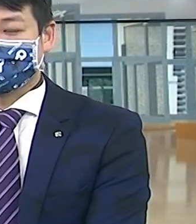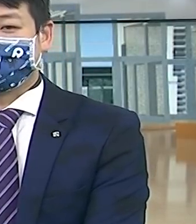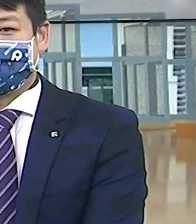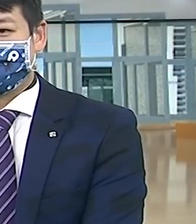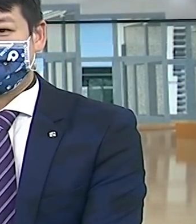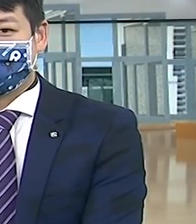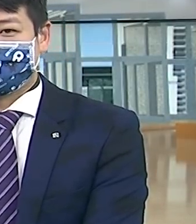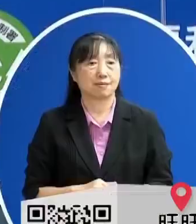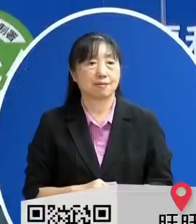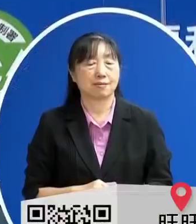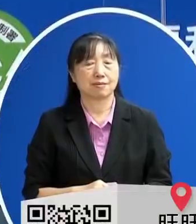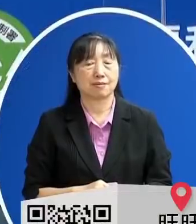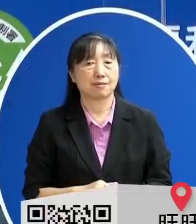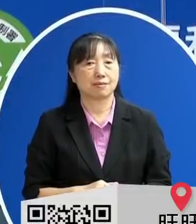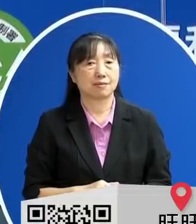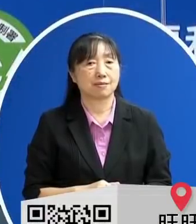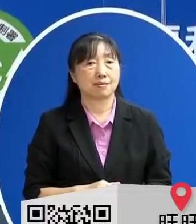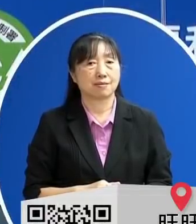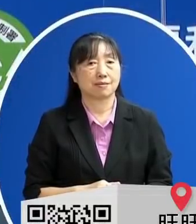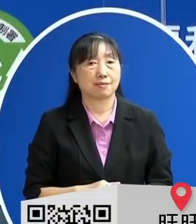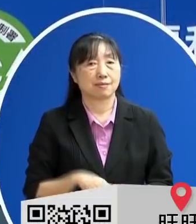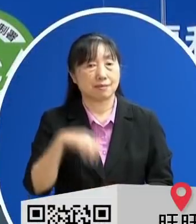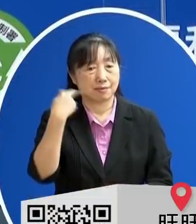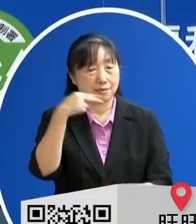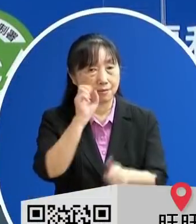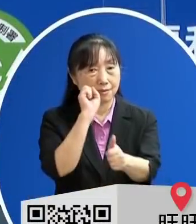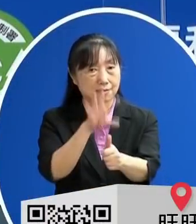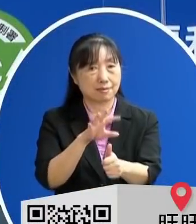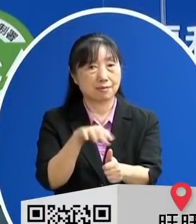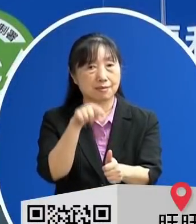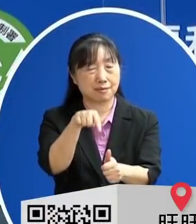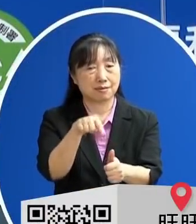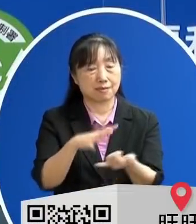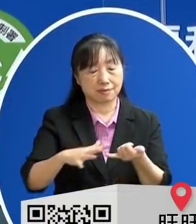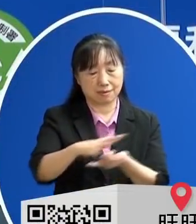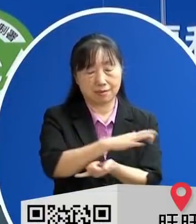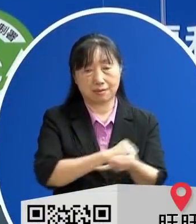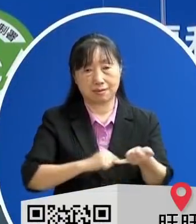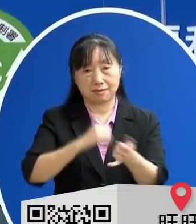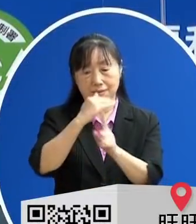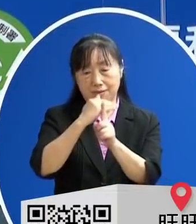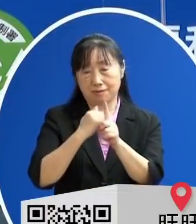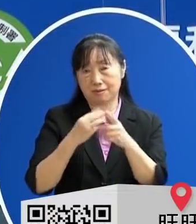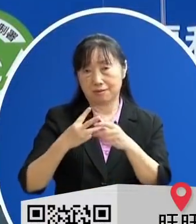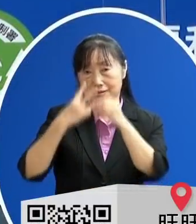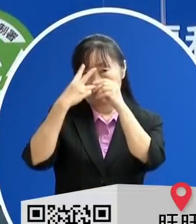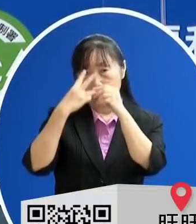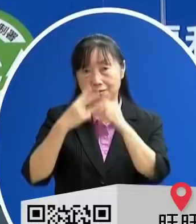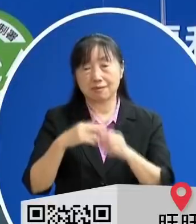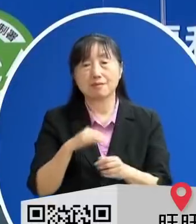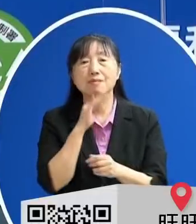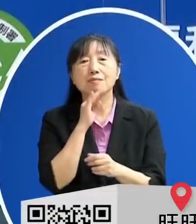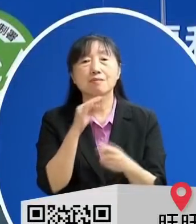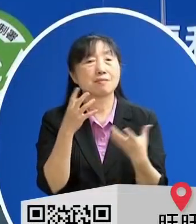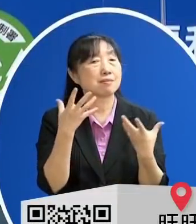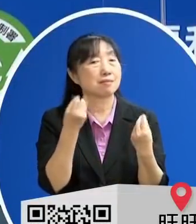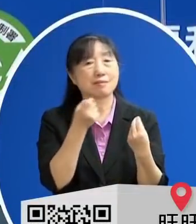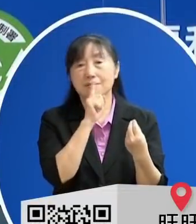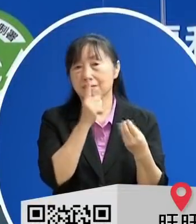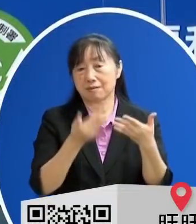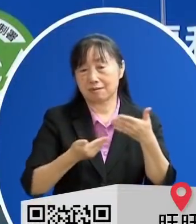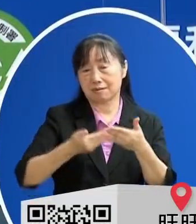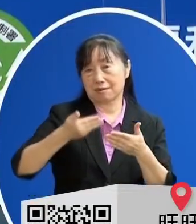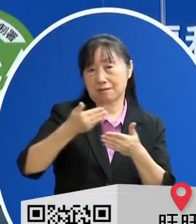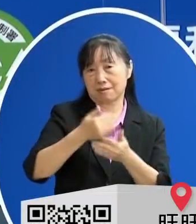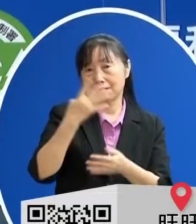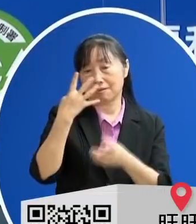他的说法。 再度强调哈，现在是全国是3级，哦，那没有所谓的一个